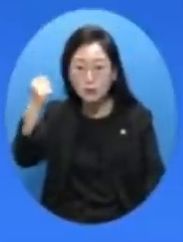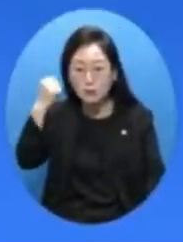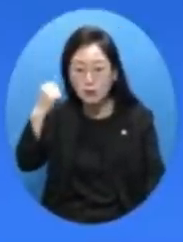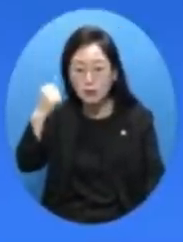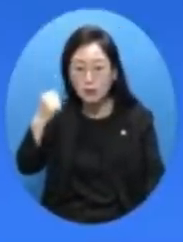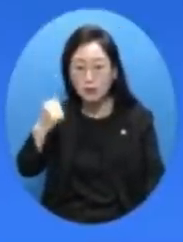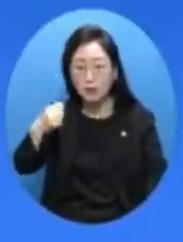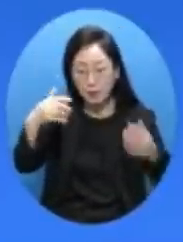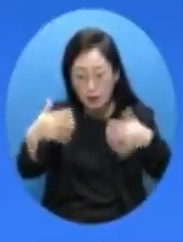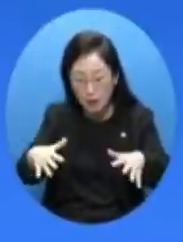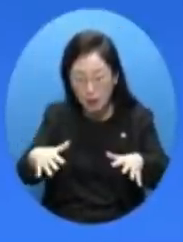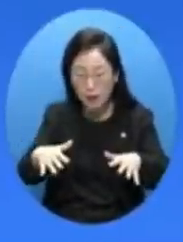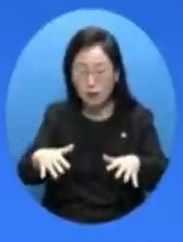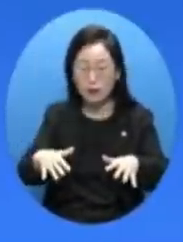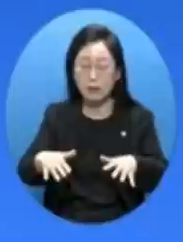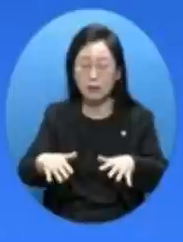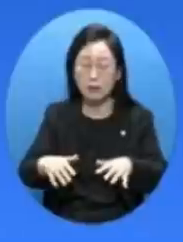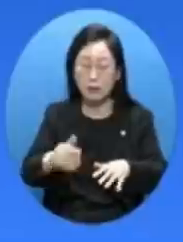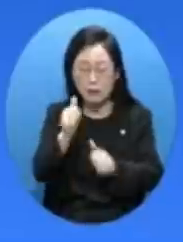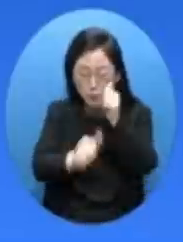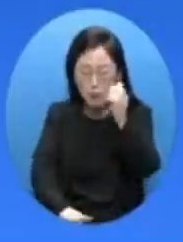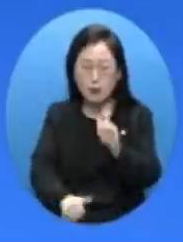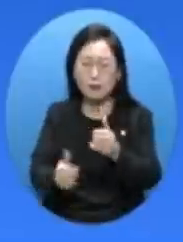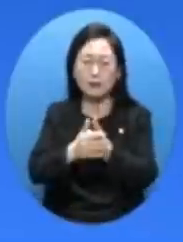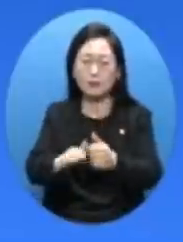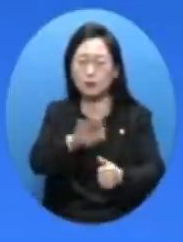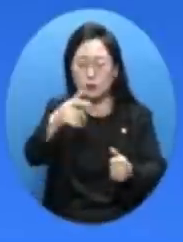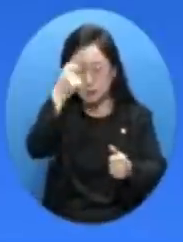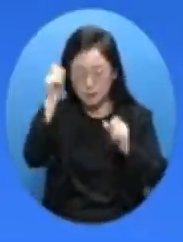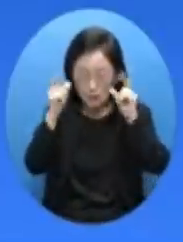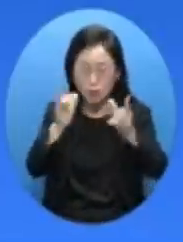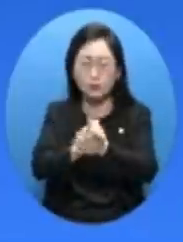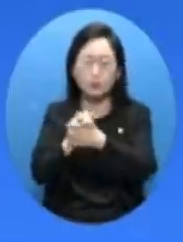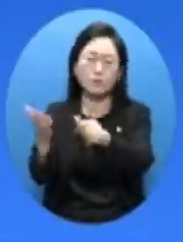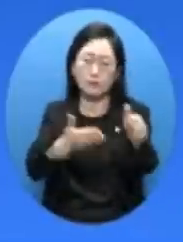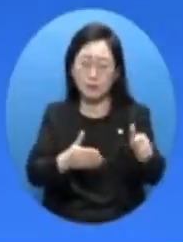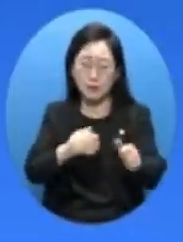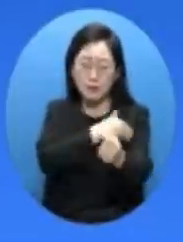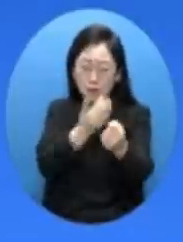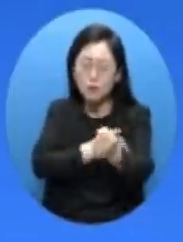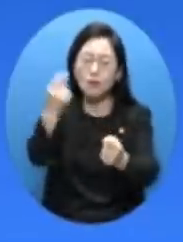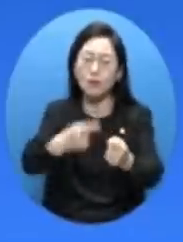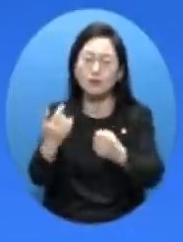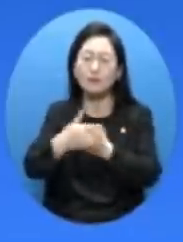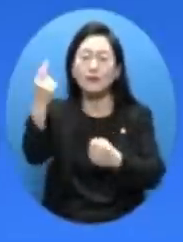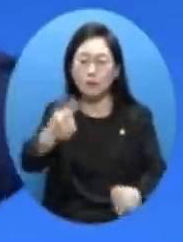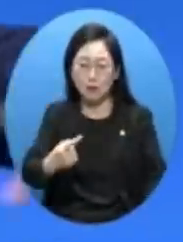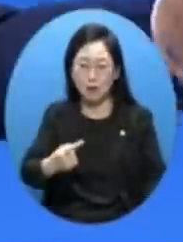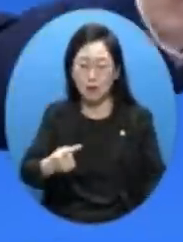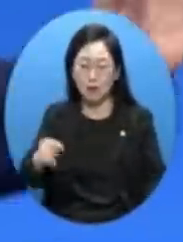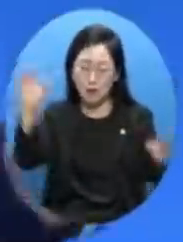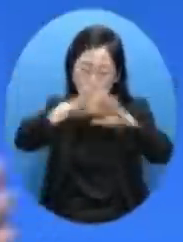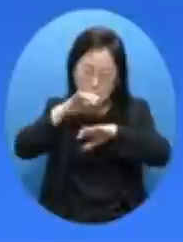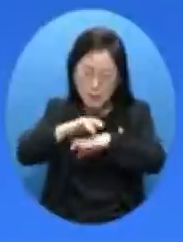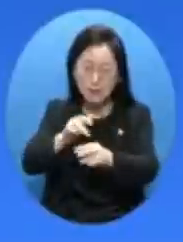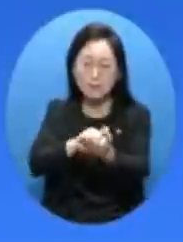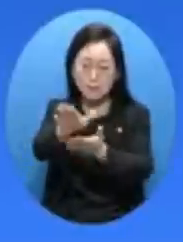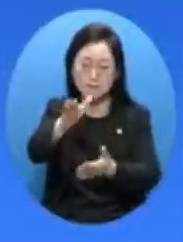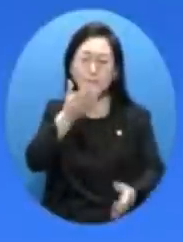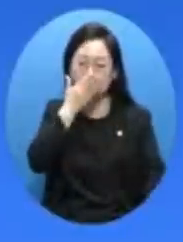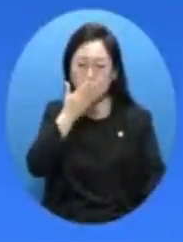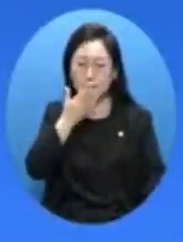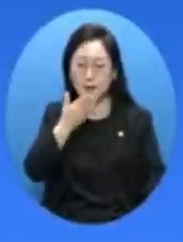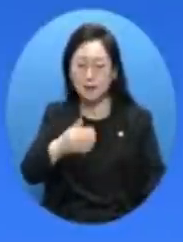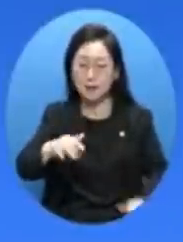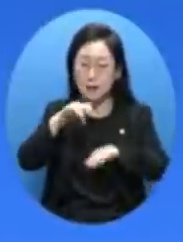것입니다. 우리가 깨어 기도해야 됩니다. 기도하고 또 기도할 때 하나님의 능력이 임합니다. 하나님의 은혜가 임합니다. 흑암병사가 물러가게 되는 것입니다.